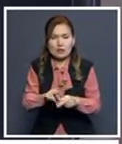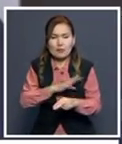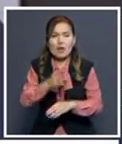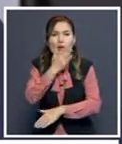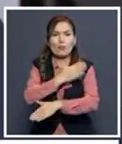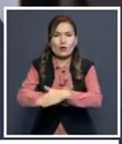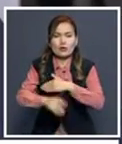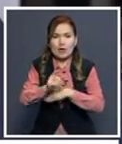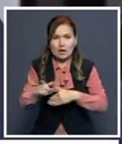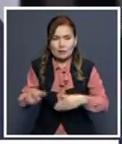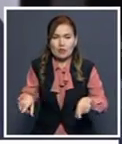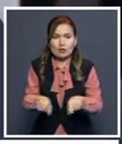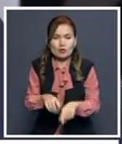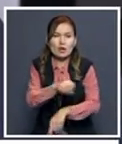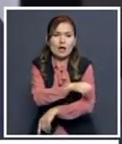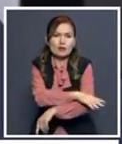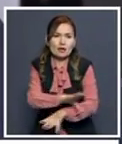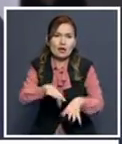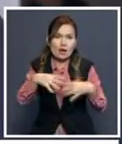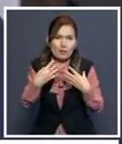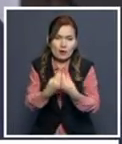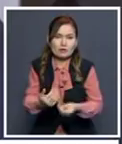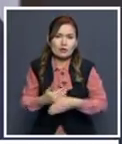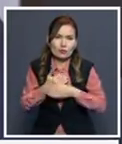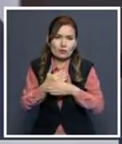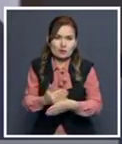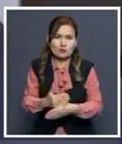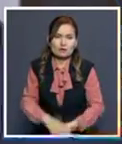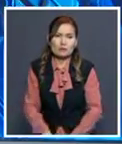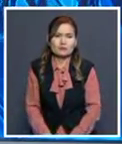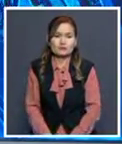мүгедектерге аз қамтылған адамдарға ақшалай көмектесу.